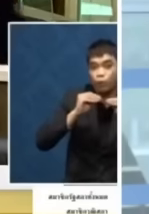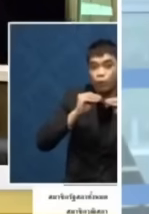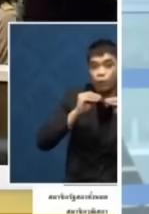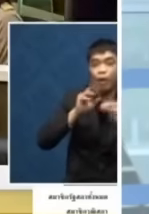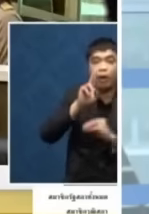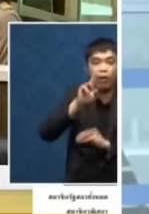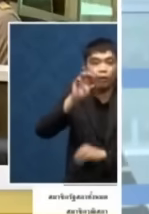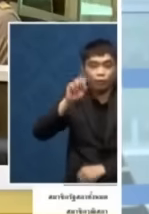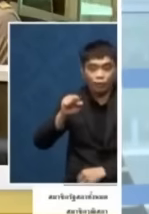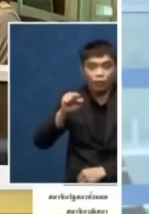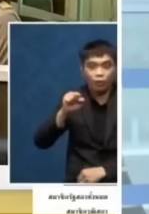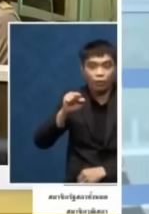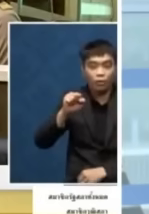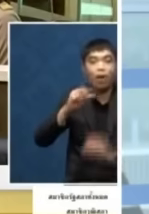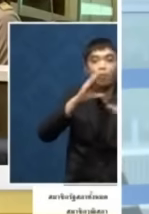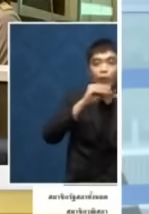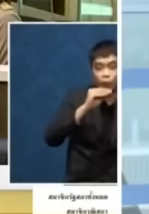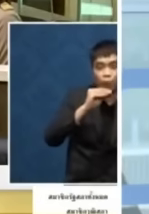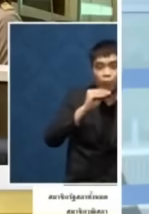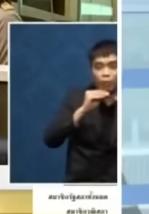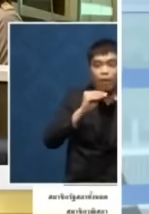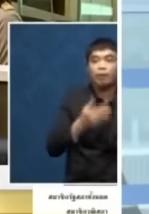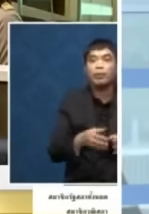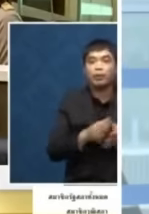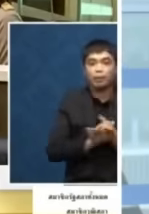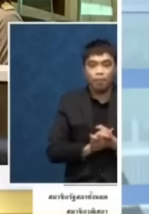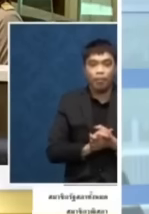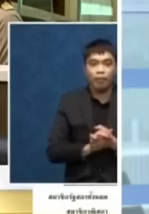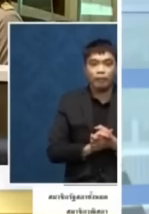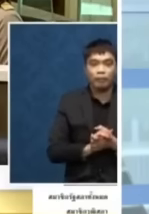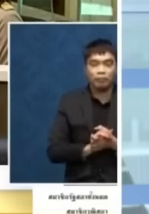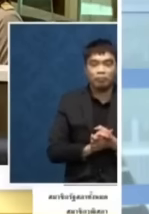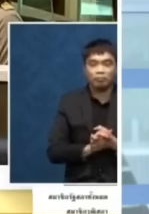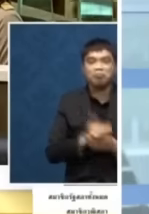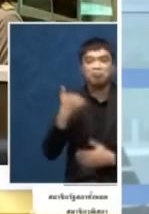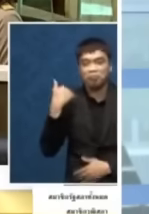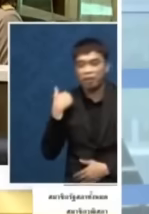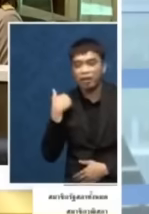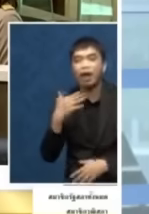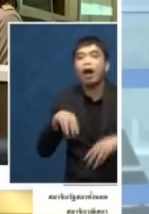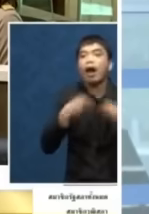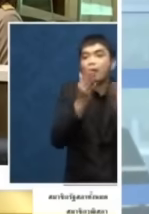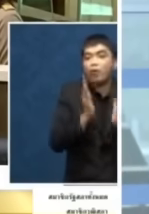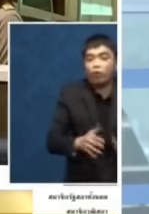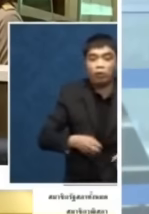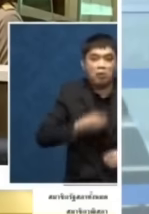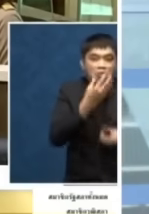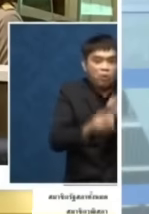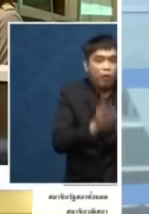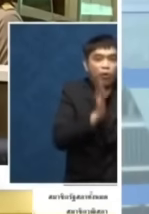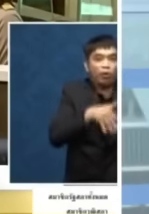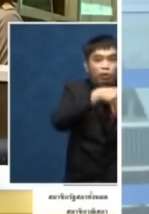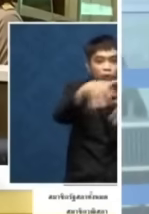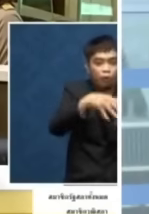ก็สนับสนุนเพราะต้องสนับสนุนพรรคที่ได้อันดับ1ที่มาจากการเลือกตั้งอีกท่านหนึ่งต่อมาโอ้นี่หลายคนบอกว่ารอเล